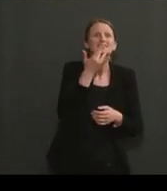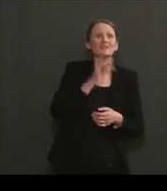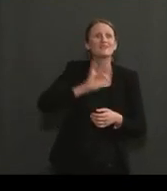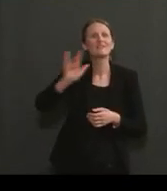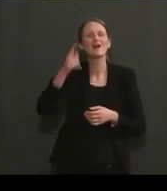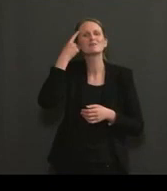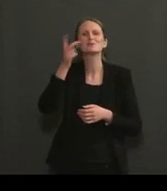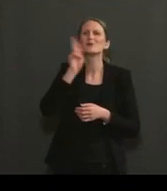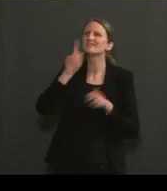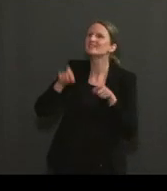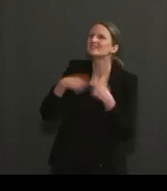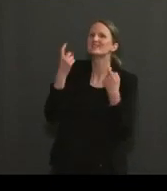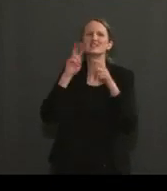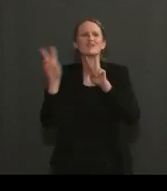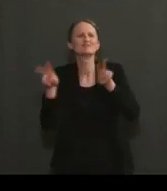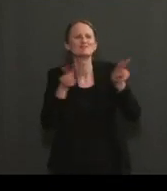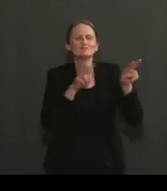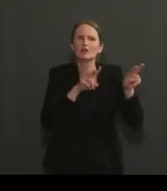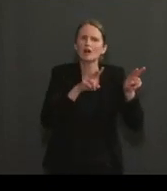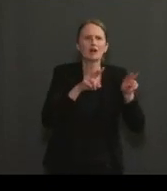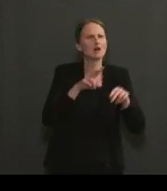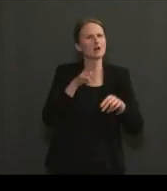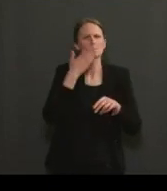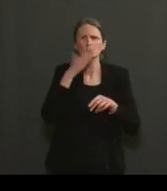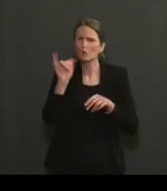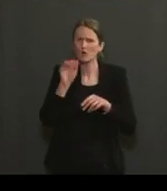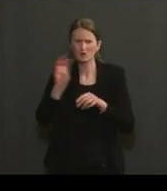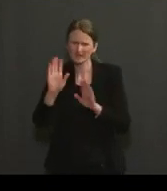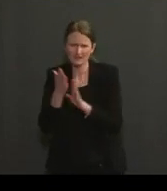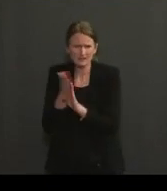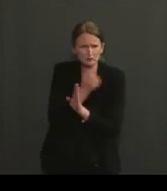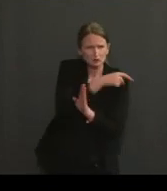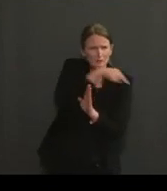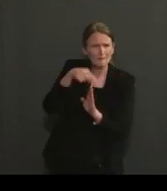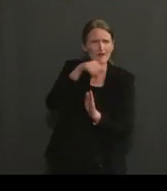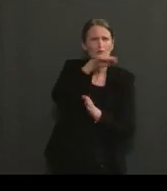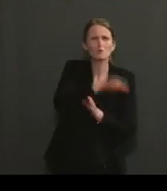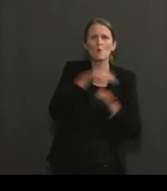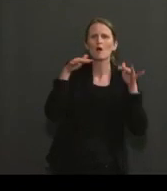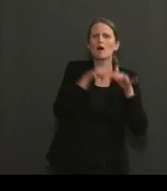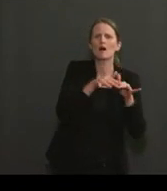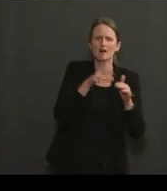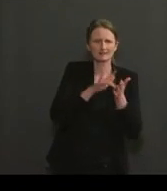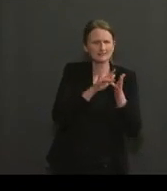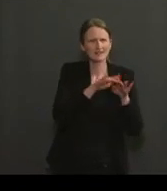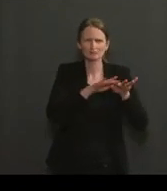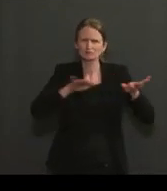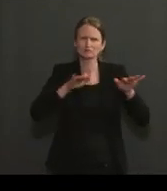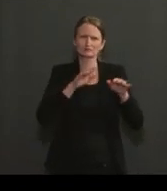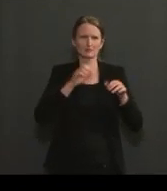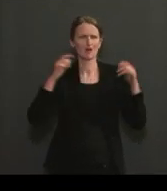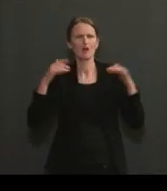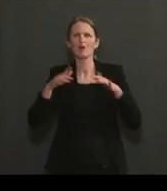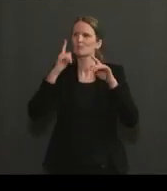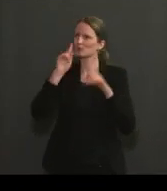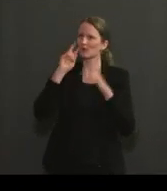exemple. Si vous voyez que vous n'êtes pas le seul, eh bien, modifiez votre parcours pour éviter de trop